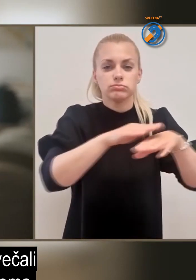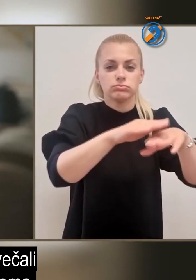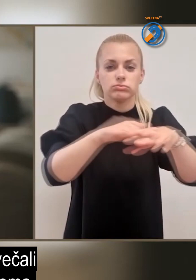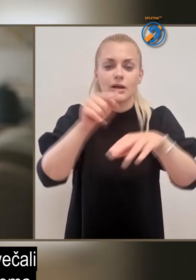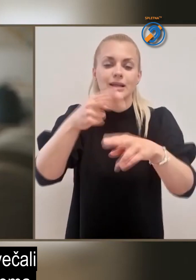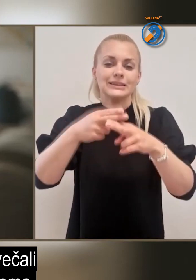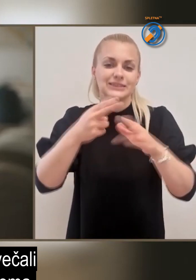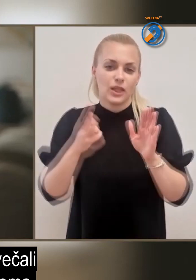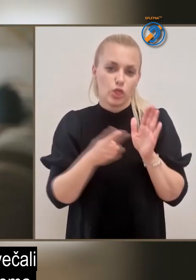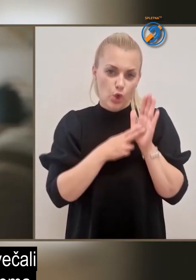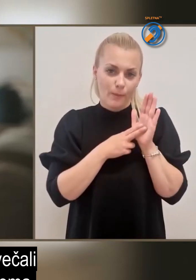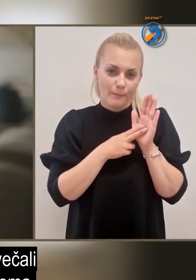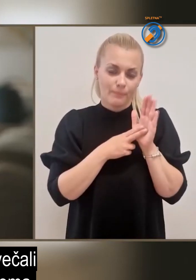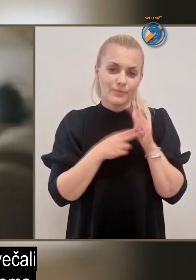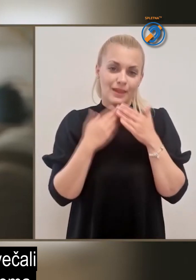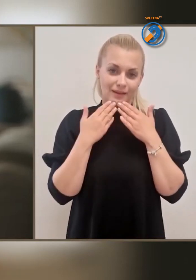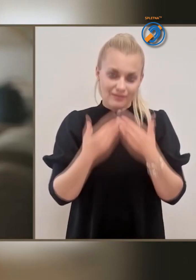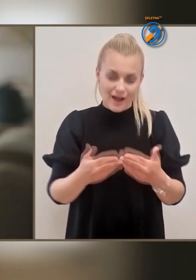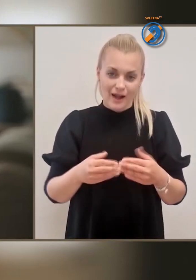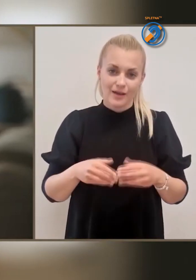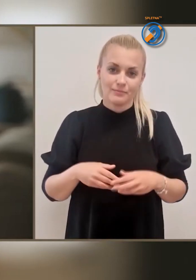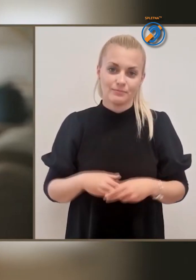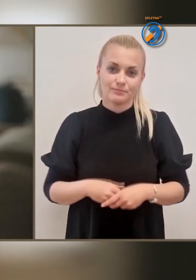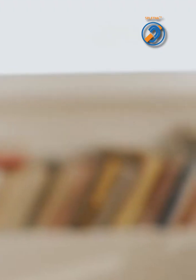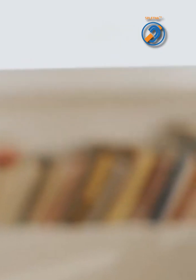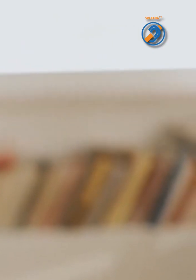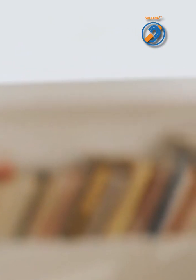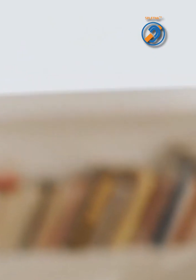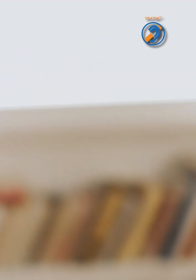način povečali ozaveščenost tega sindroma. Hvala.